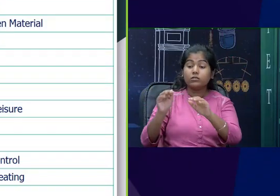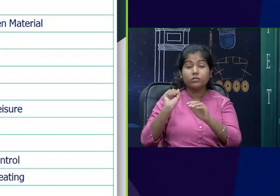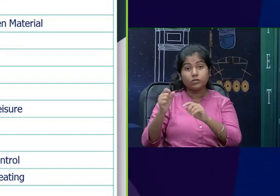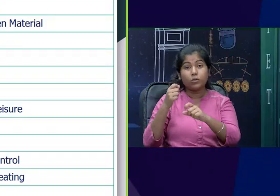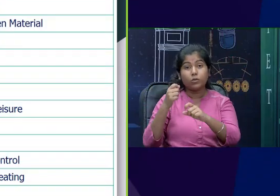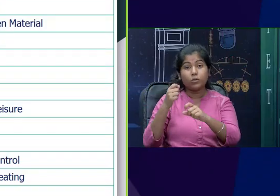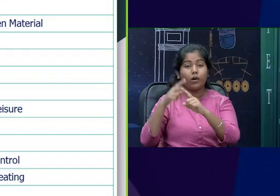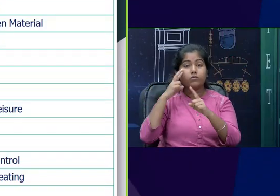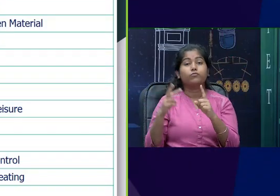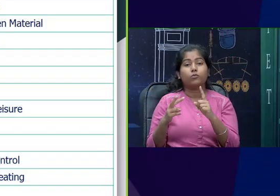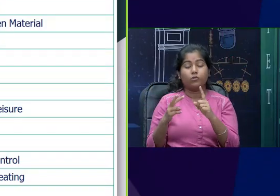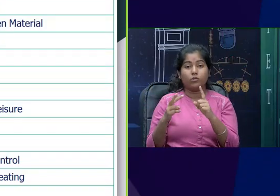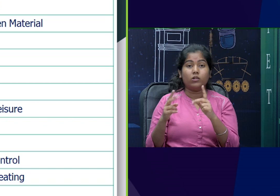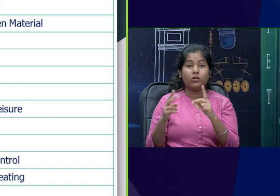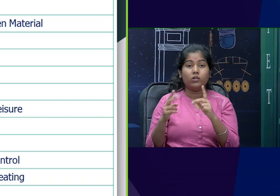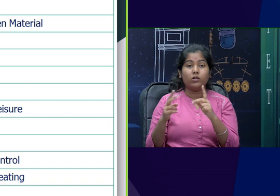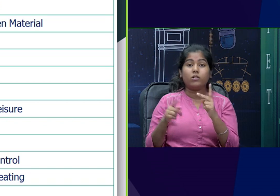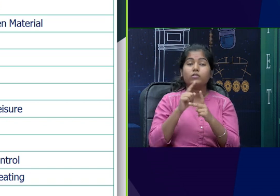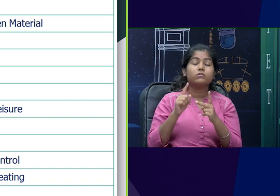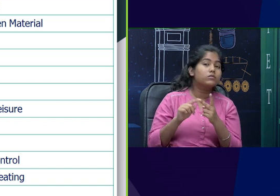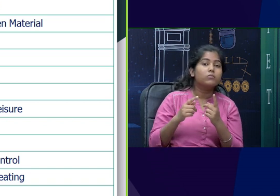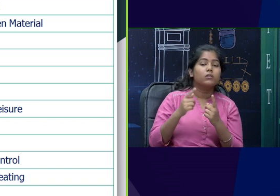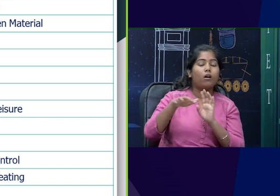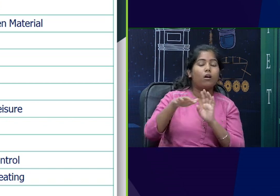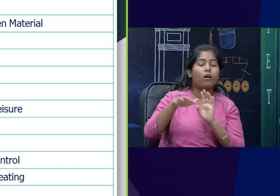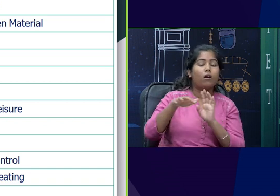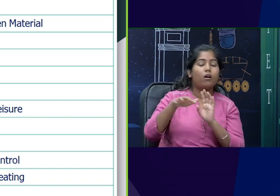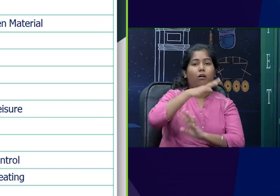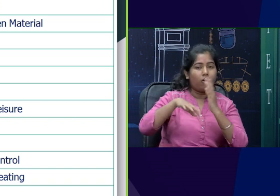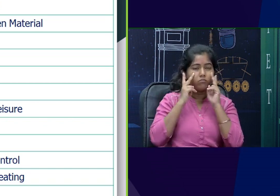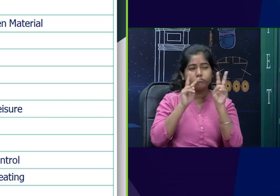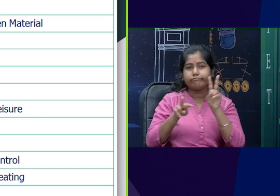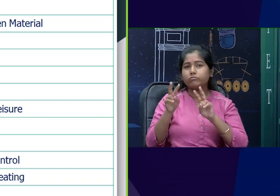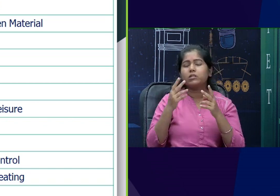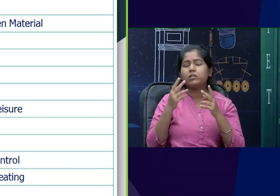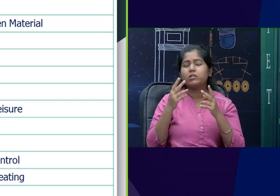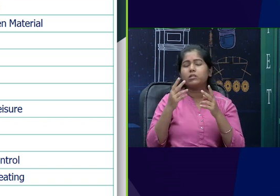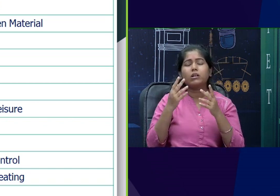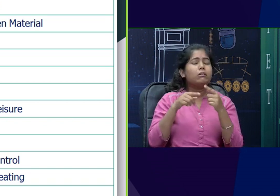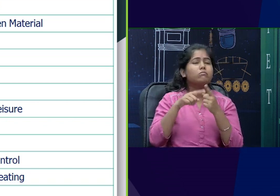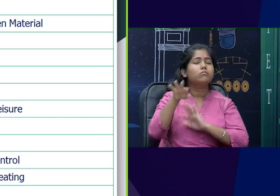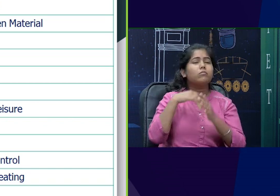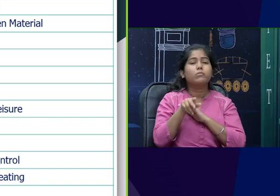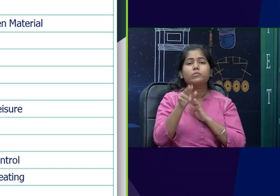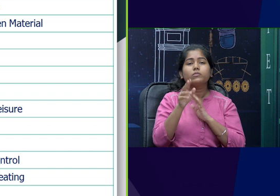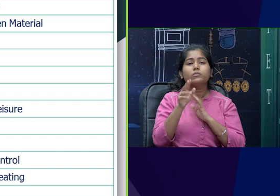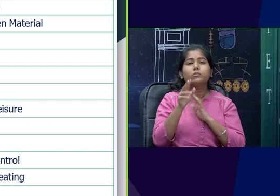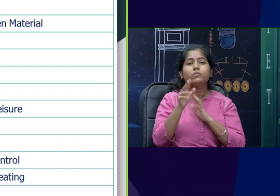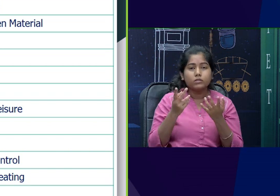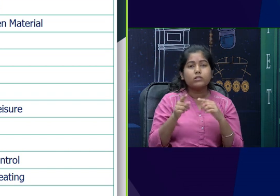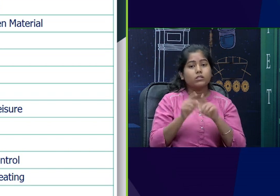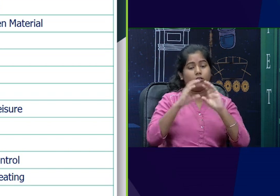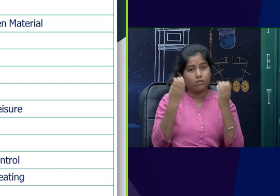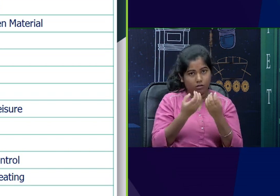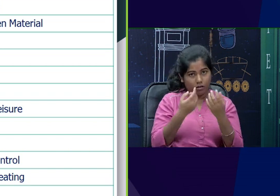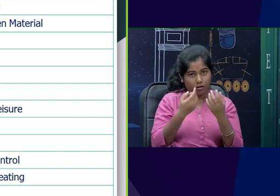इज इन्वायरमेंट, हमें इन्वायरमेंट भी देखना है, या इन्वायरमेंट क्या देखना है, हमें हमें ये देखना है कि या